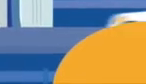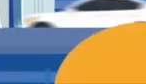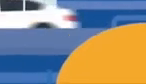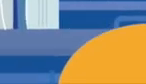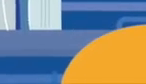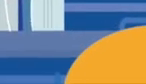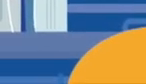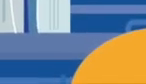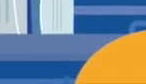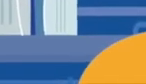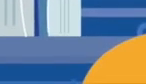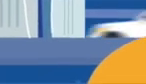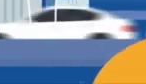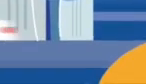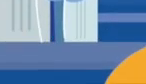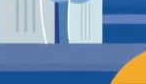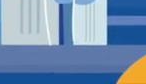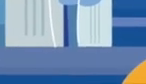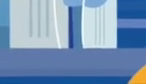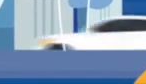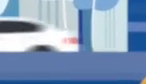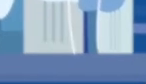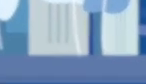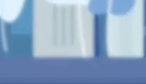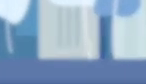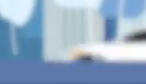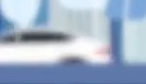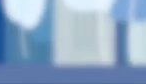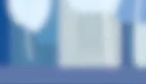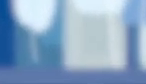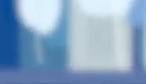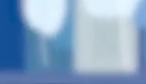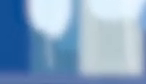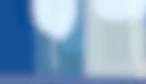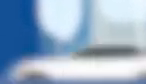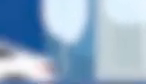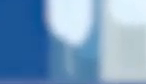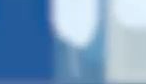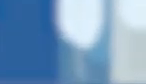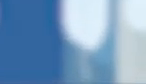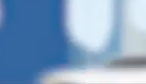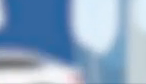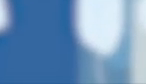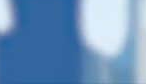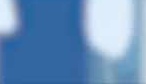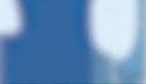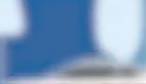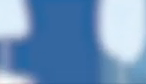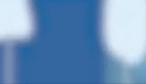Od 2007 roku fundusze europejskie sukcesywnie rozwijają polski transport. W perspektywach